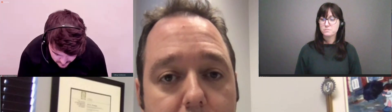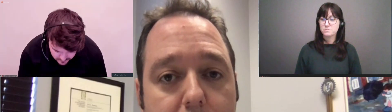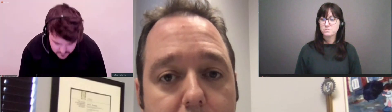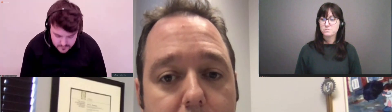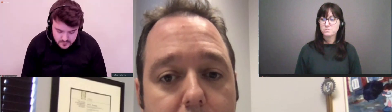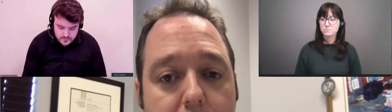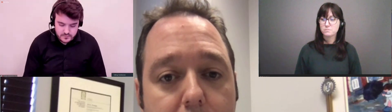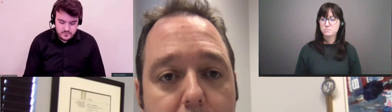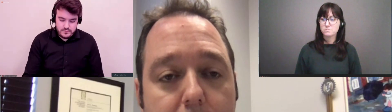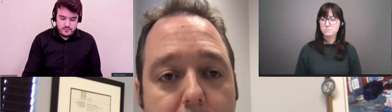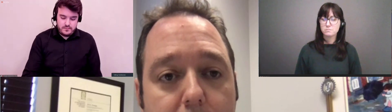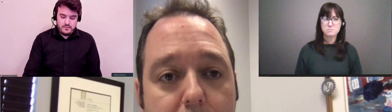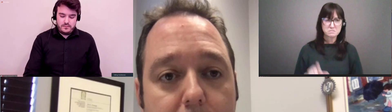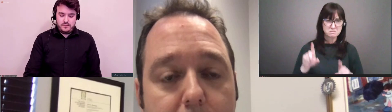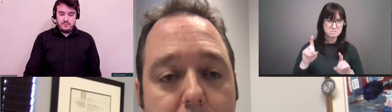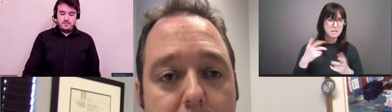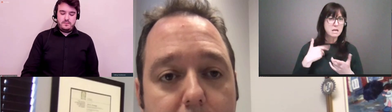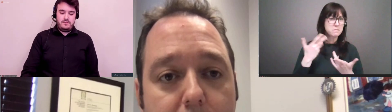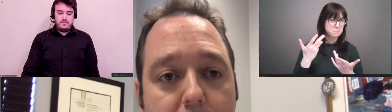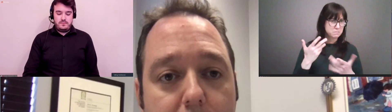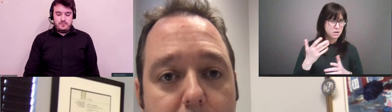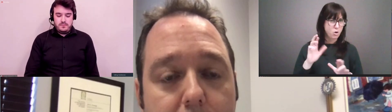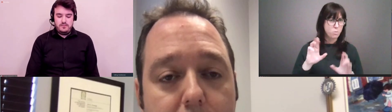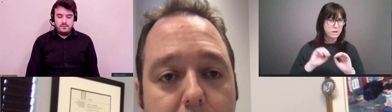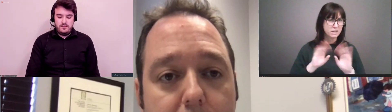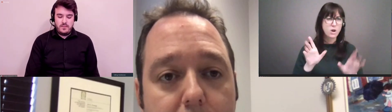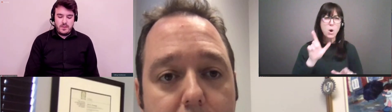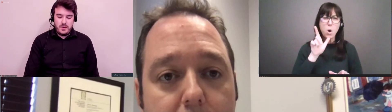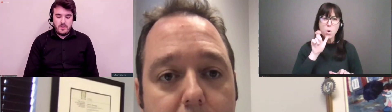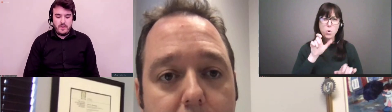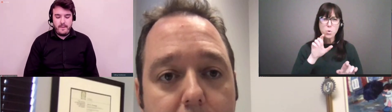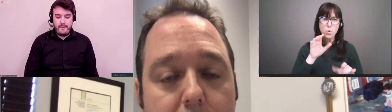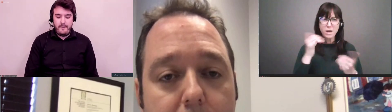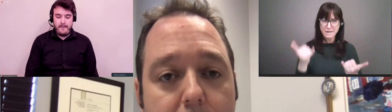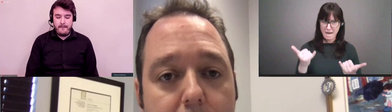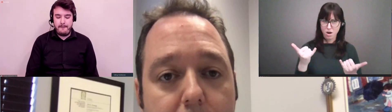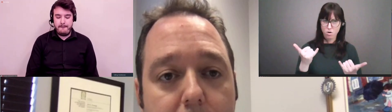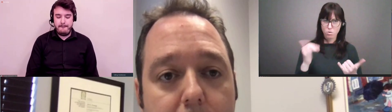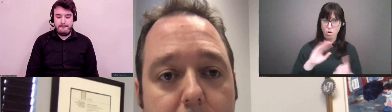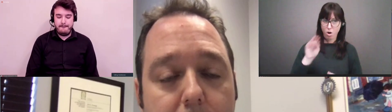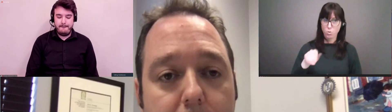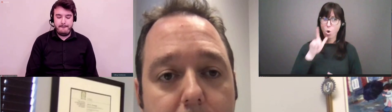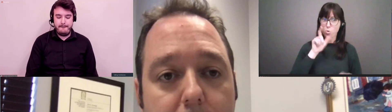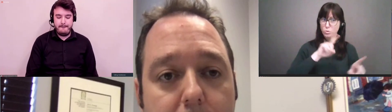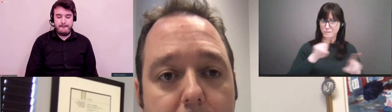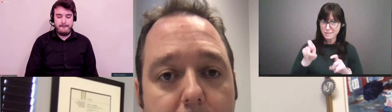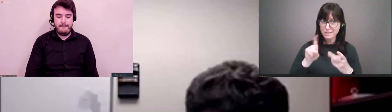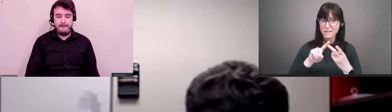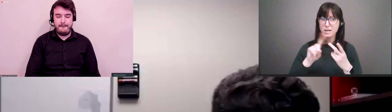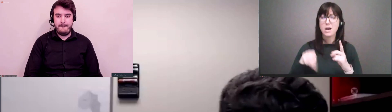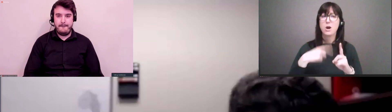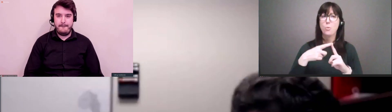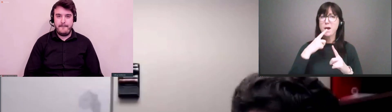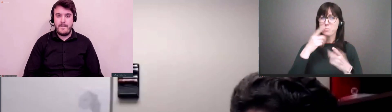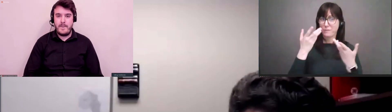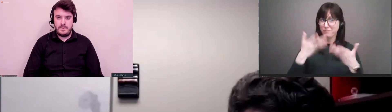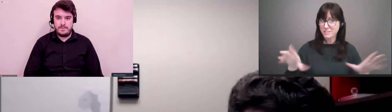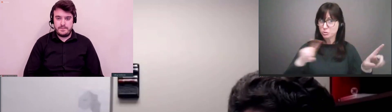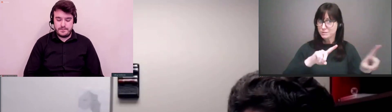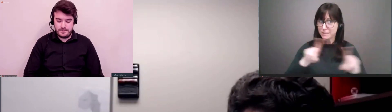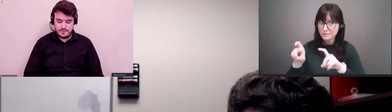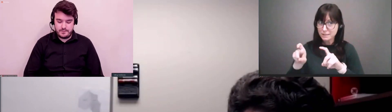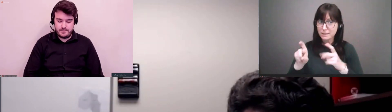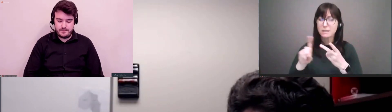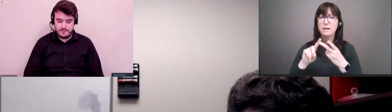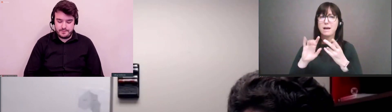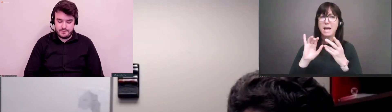Testing. So I was just hoping to get a clarification on who is getting tested in Ottawa right now. When do you envision that being ramped up, and how do you envision